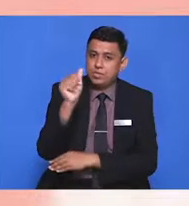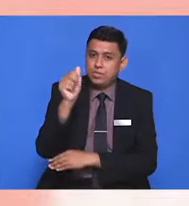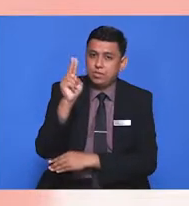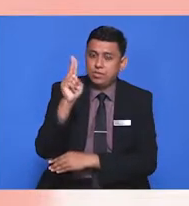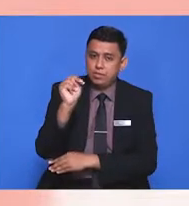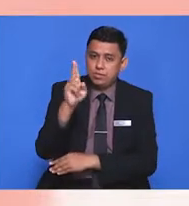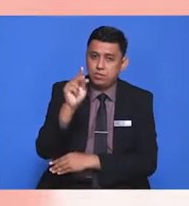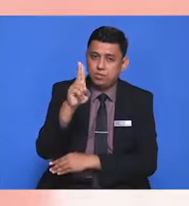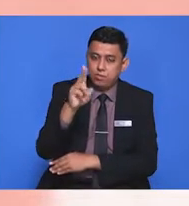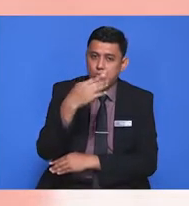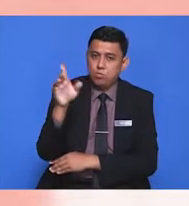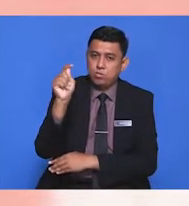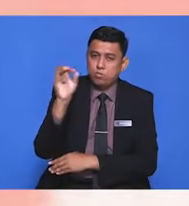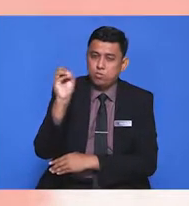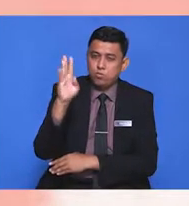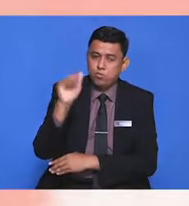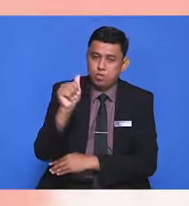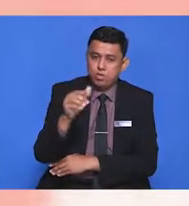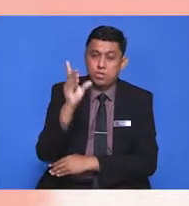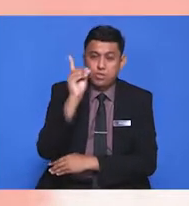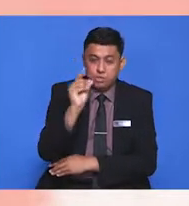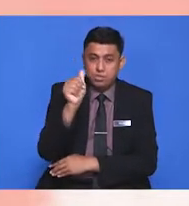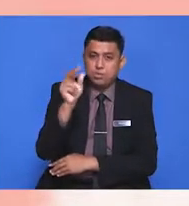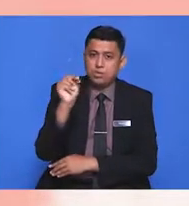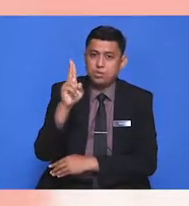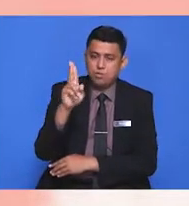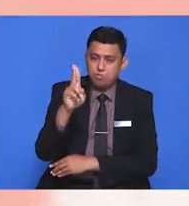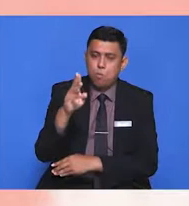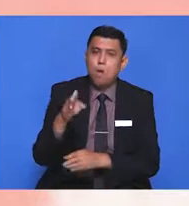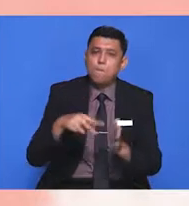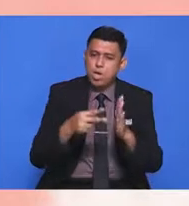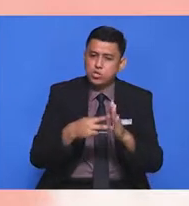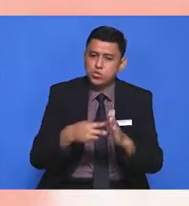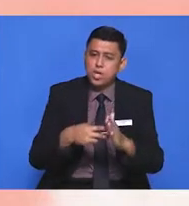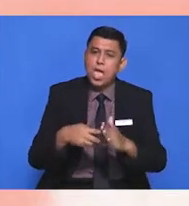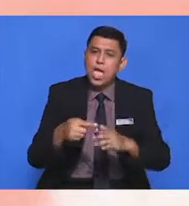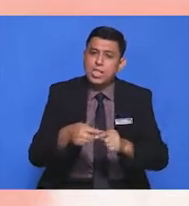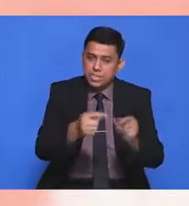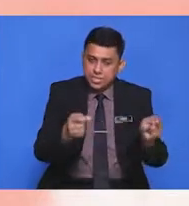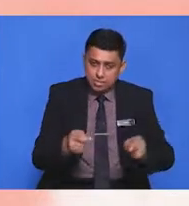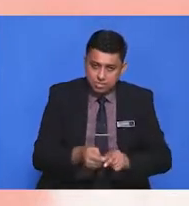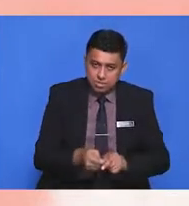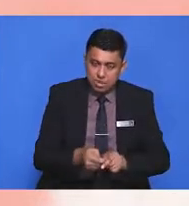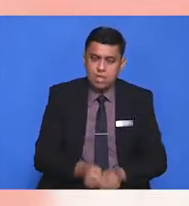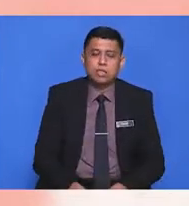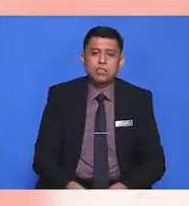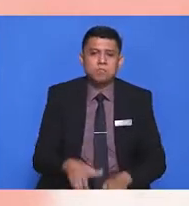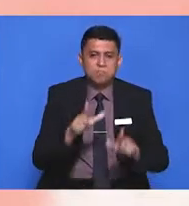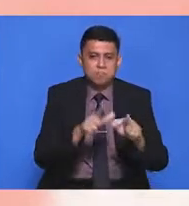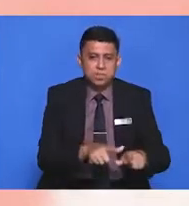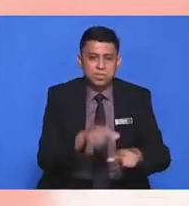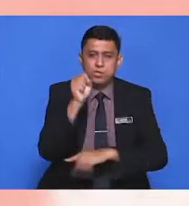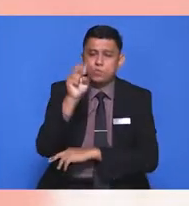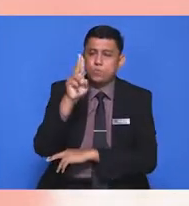di negara Indonesia. Danau dalam bahasa Indonesia bermaksud tasik. Tasik ini terletak di Sumatera Utara yang